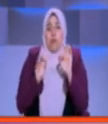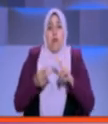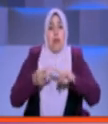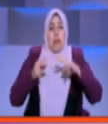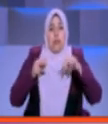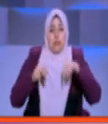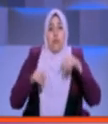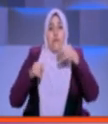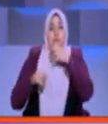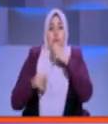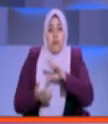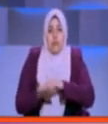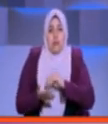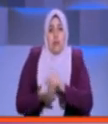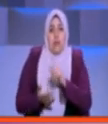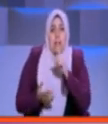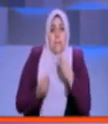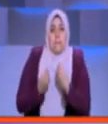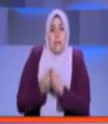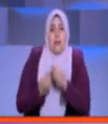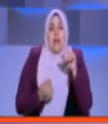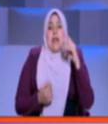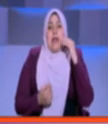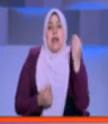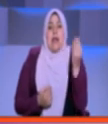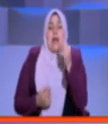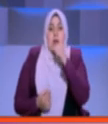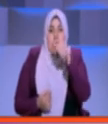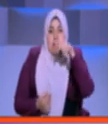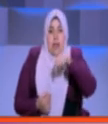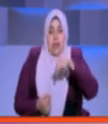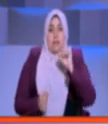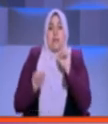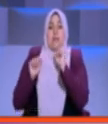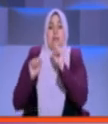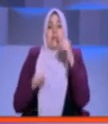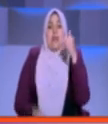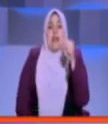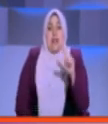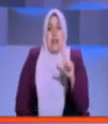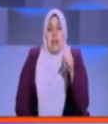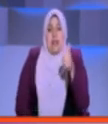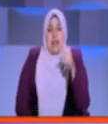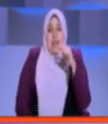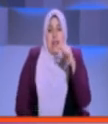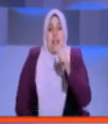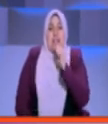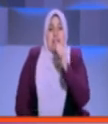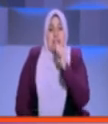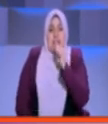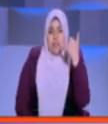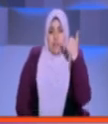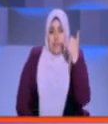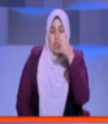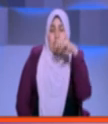فرنسا التي سنبدأ معها جولتنا الآن لنسلط من خلال زميلنا خالد شقير الذي ينضم إلينا مراسلنا من مدينة مارسيليا في الجنوب